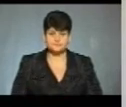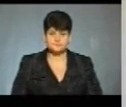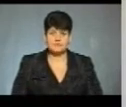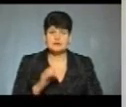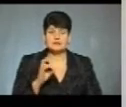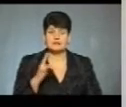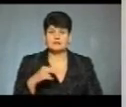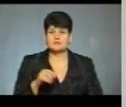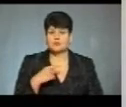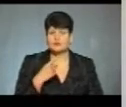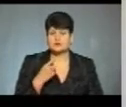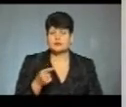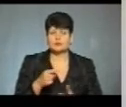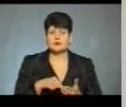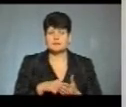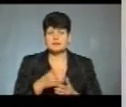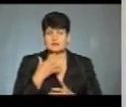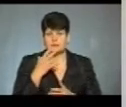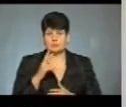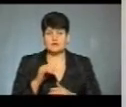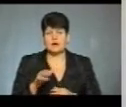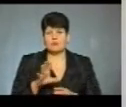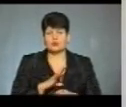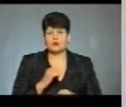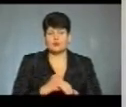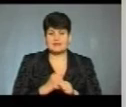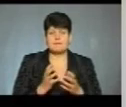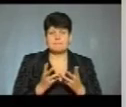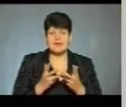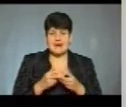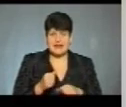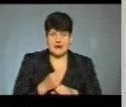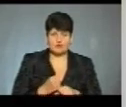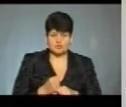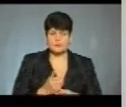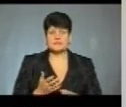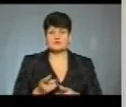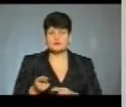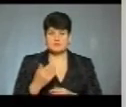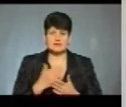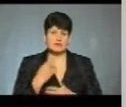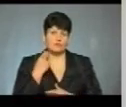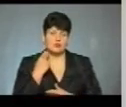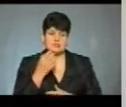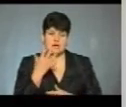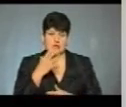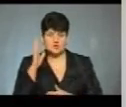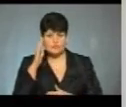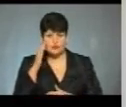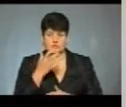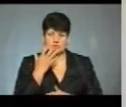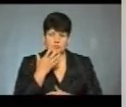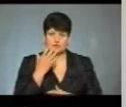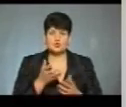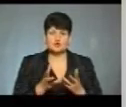Надала, Тернопільміськтеплокомуненерго робитиме перерахунок автоматично. Якщо в тернополян є заборгованість за гарячу воду чи тепло, тоді